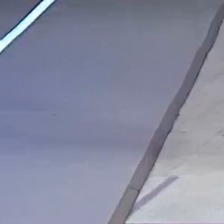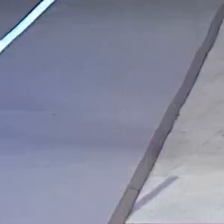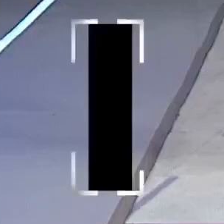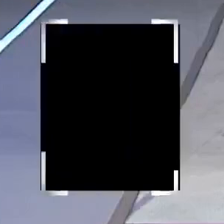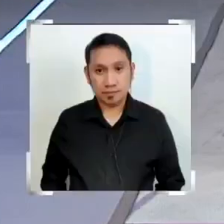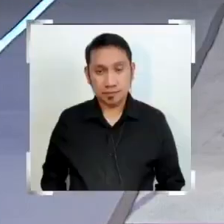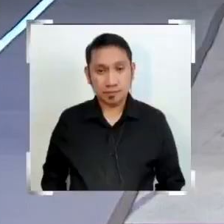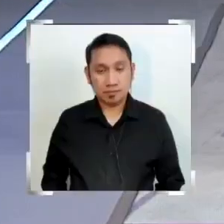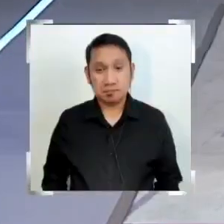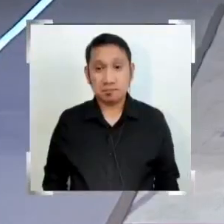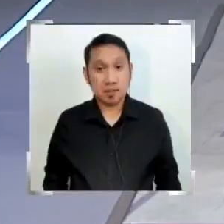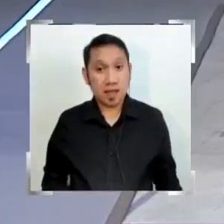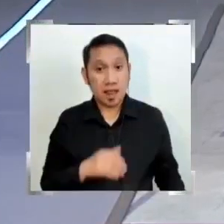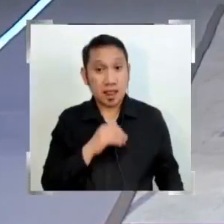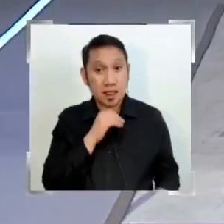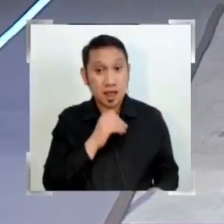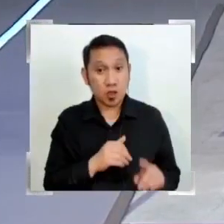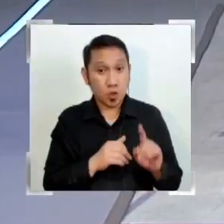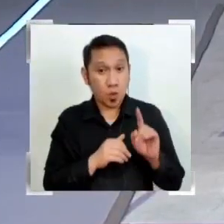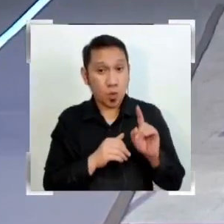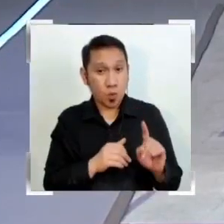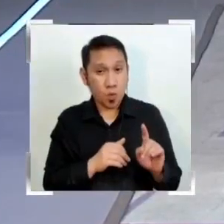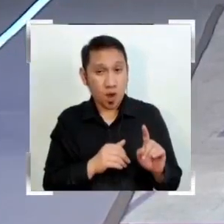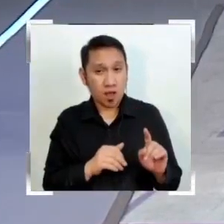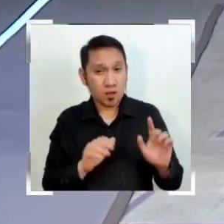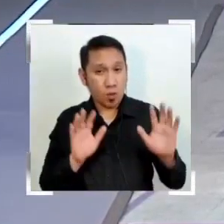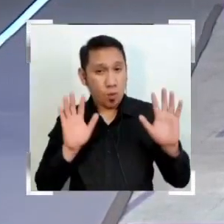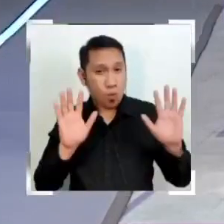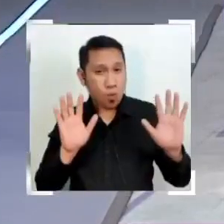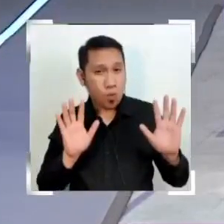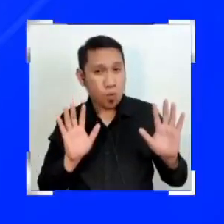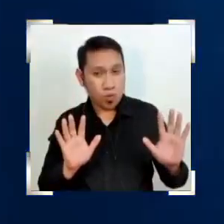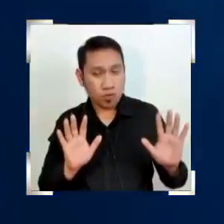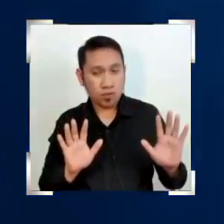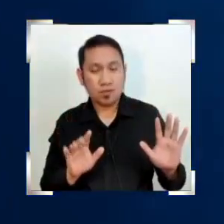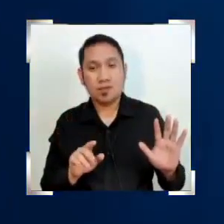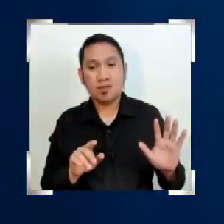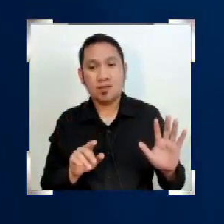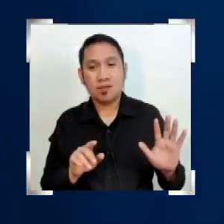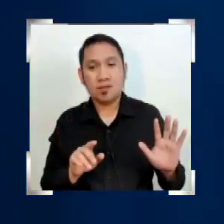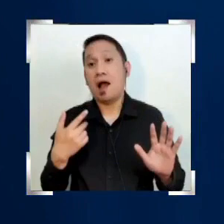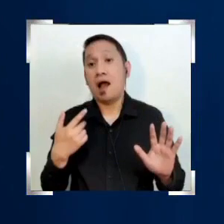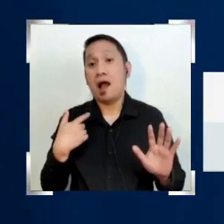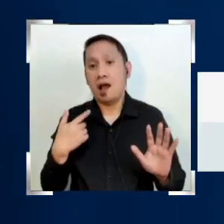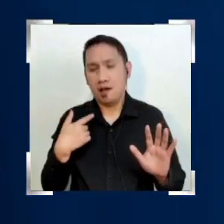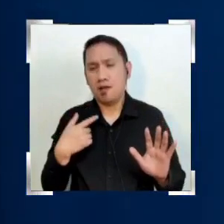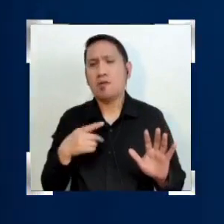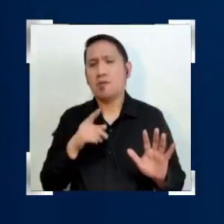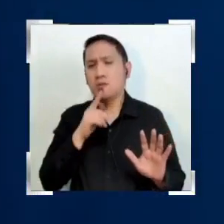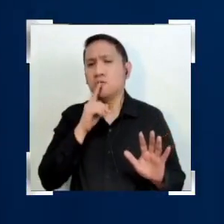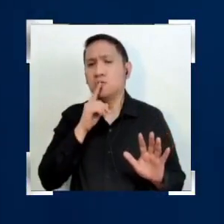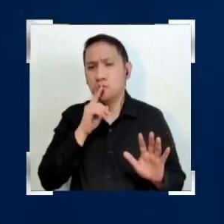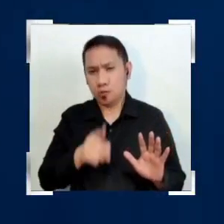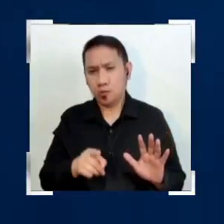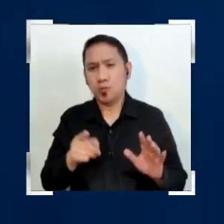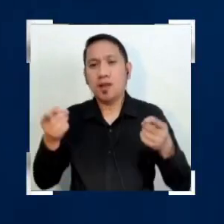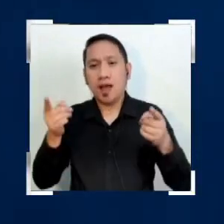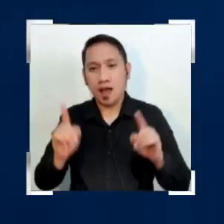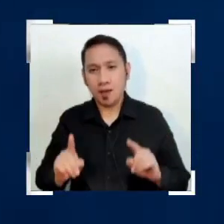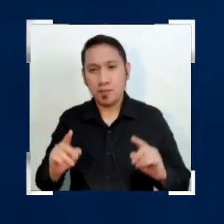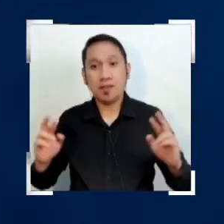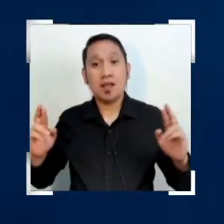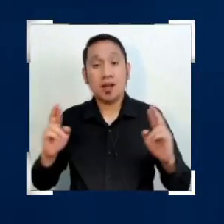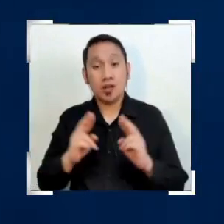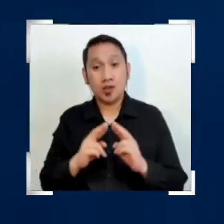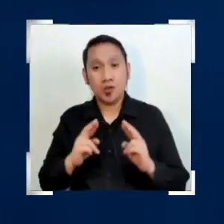hindi lang isang himala dahil kumpirmado na ang reunion concert ng OPM rock band na Rivermaya. Kasama ang mga